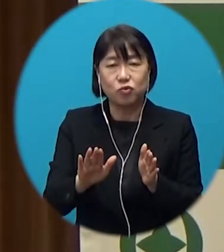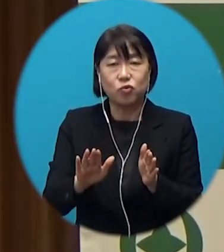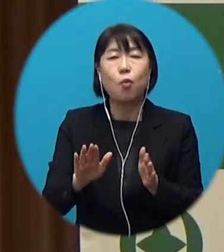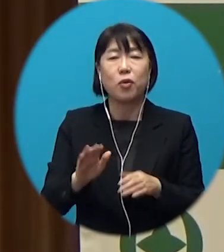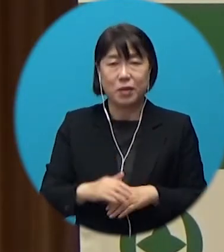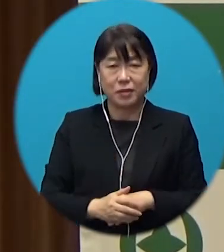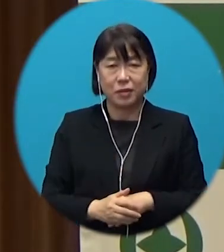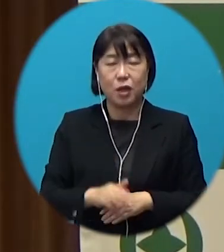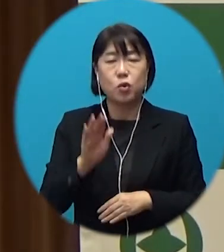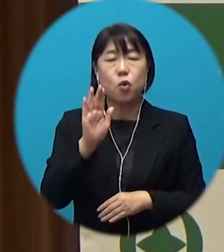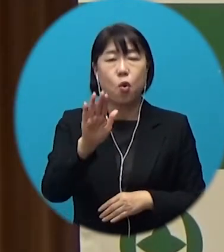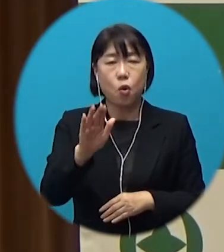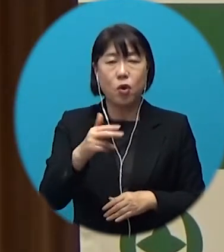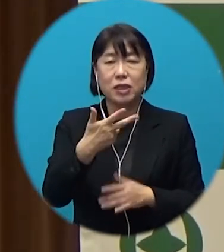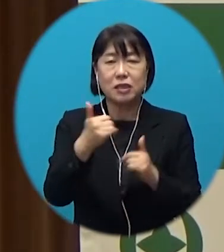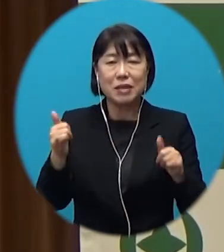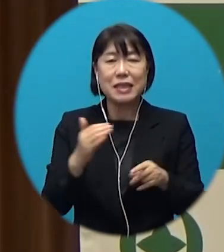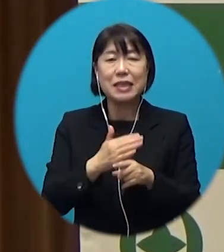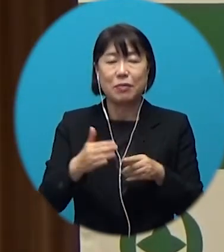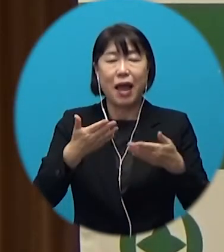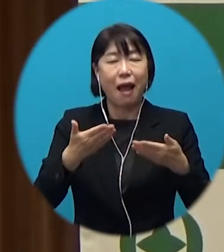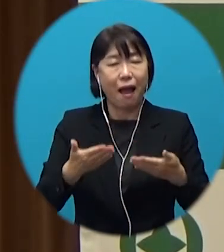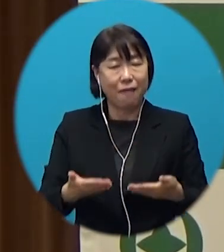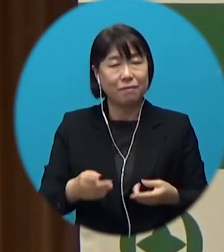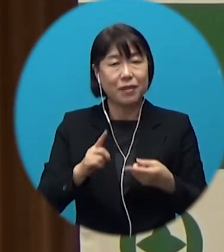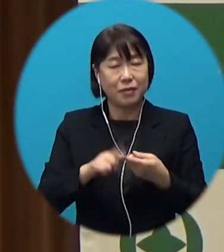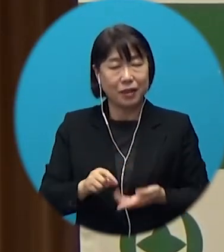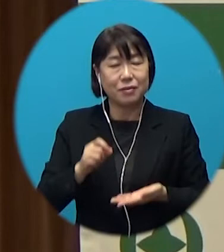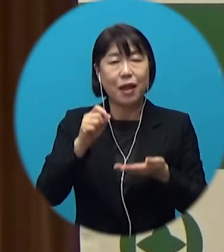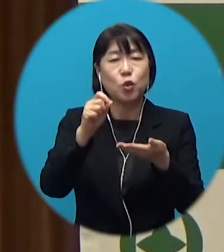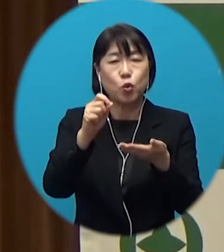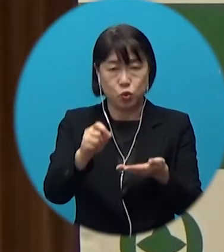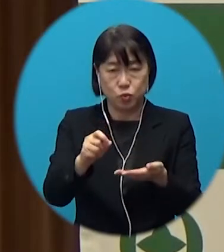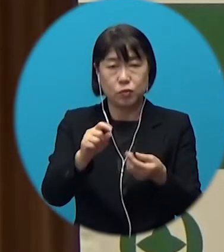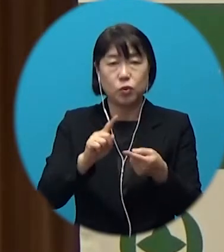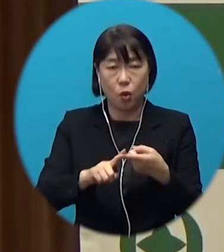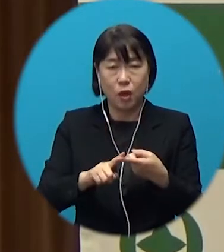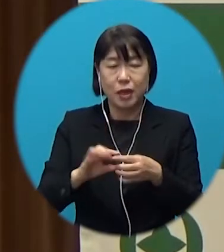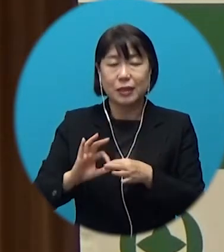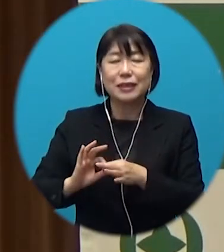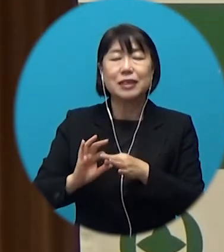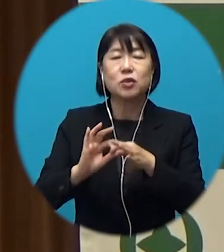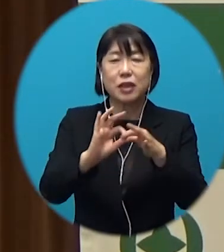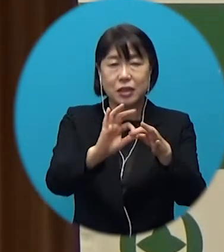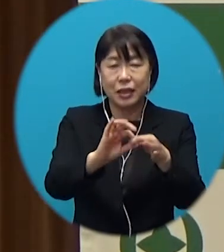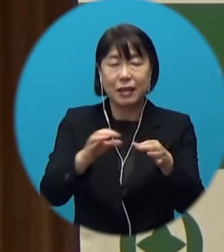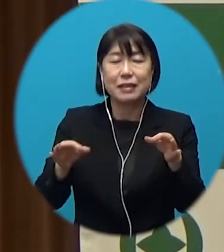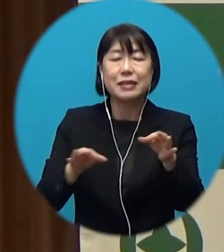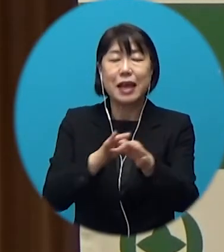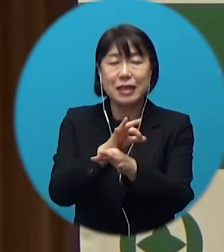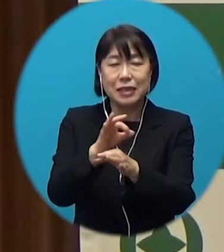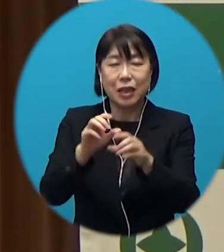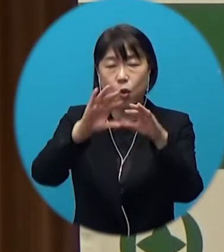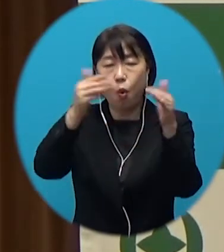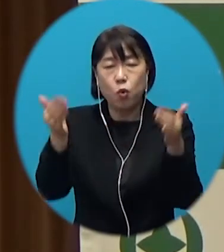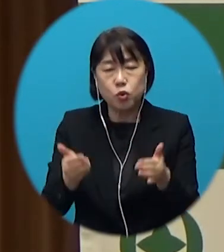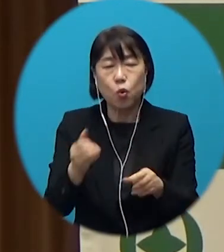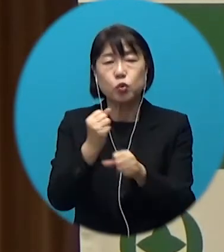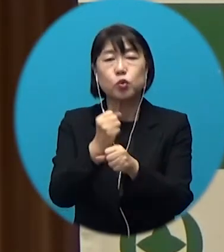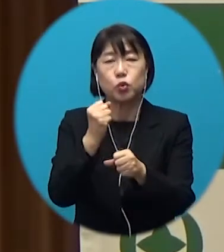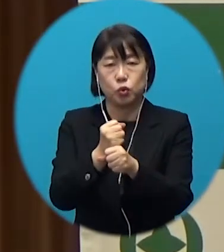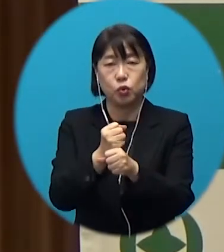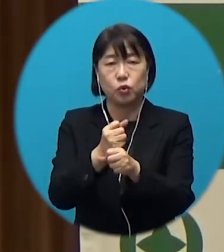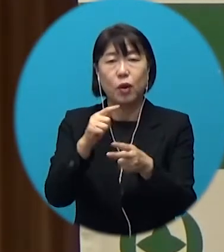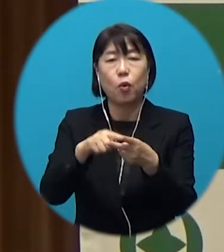今後は市民サービスを安定的に立てていくと、持続可能な形で普及していくことは、これから